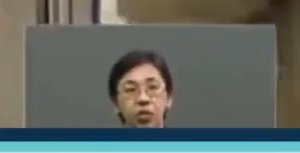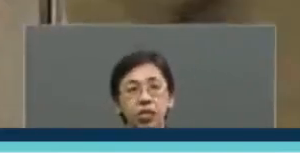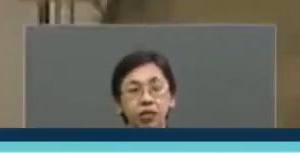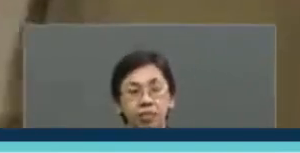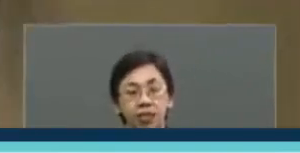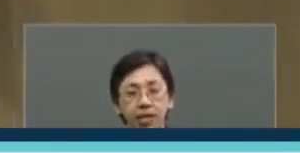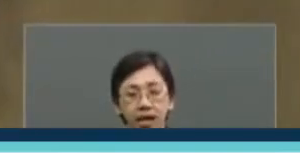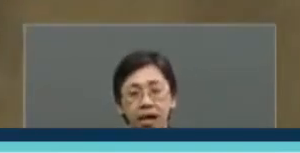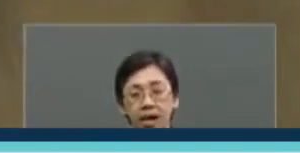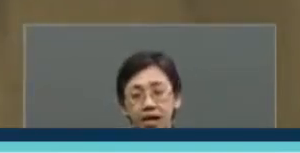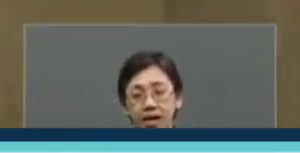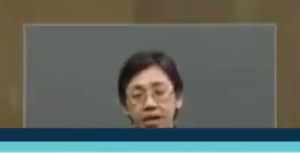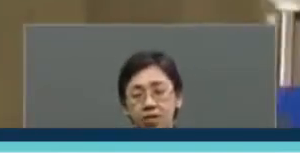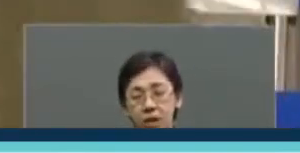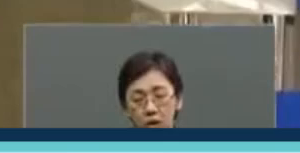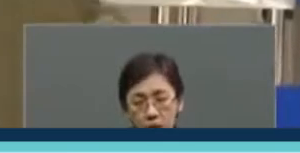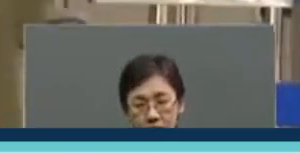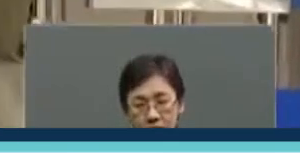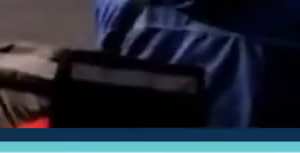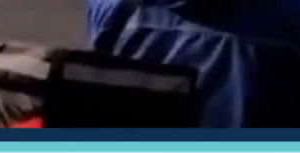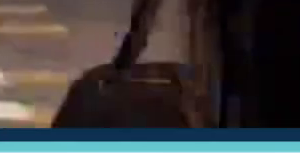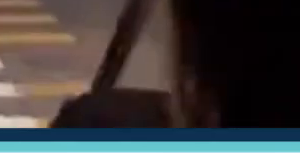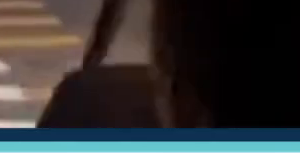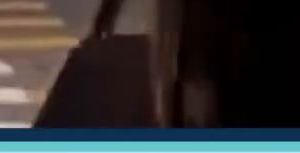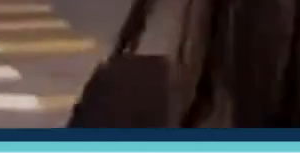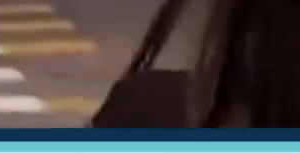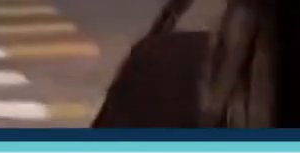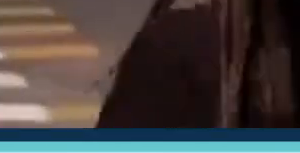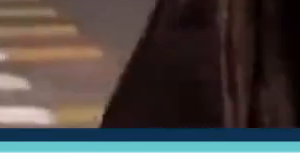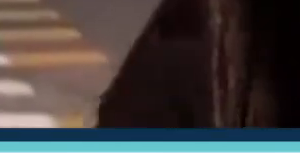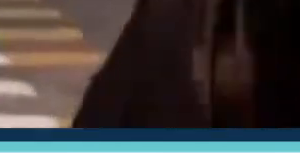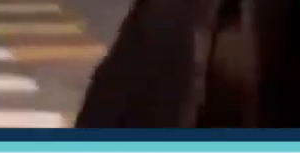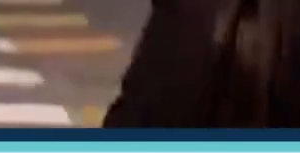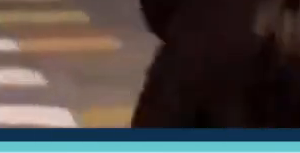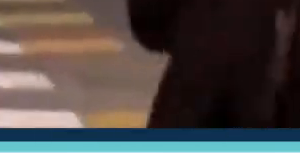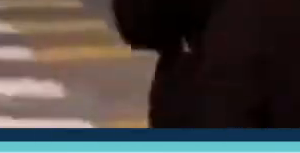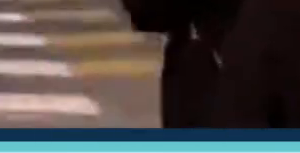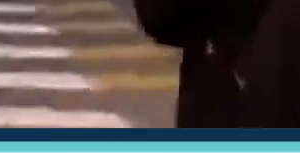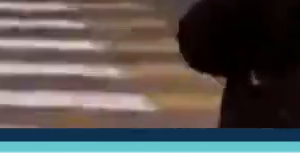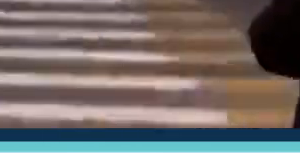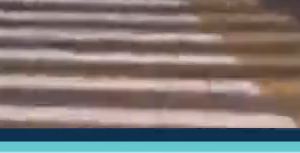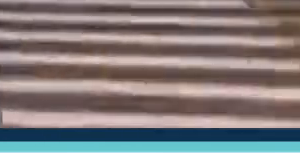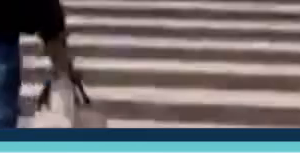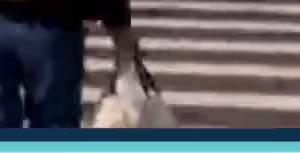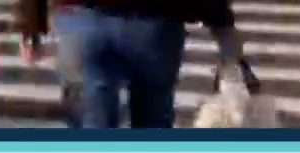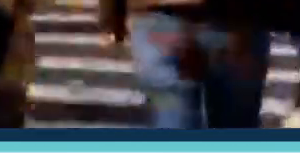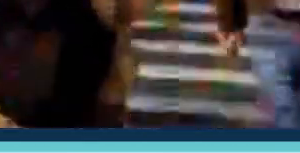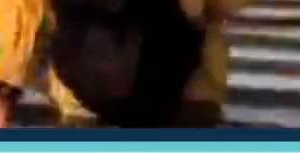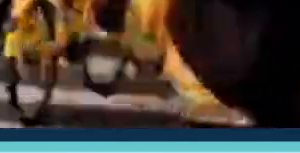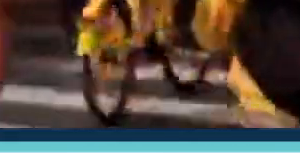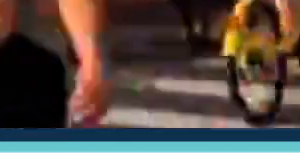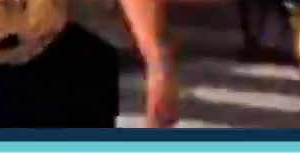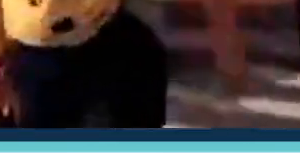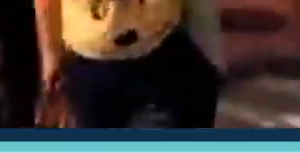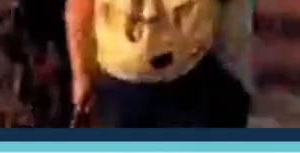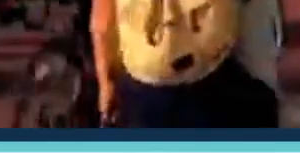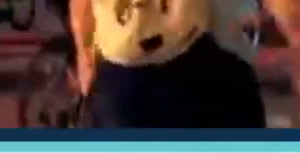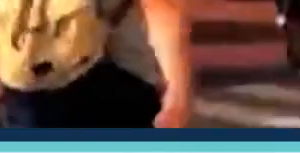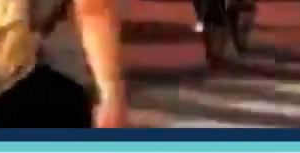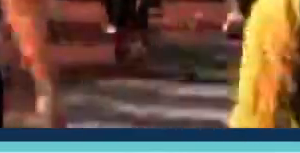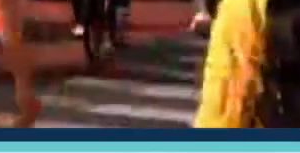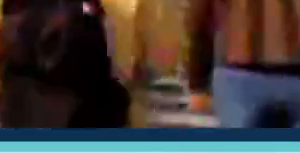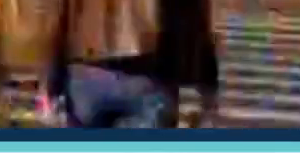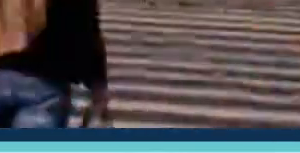ทศระหว่าง2ประเทศไม่จำเป็นต้องใช้วีซ่าและจะเป็นการยกระดับความสัมพันธ์ระหว่างประเทศและยกระดับพาสปอร์ตไทย